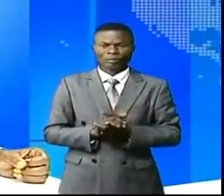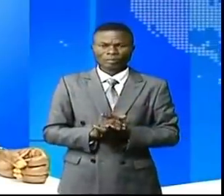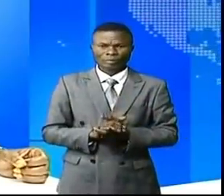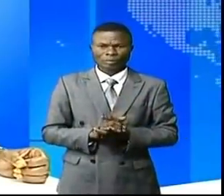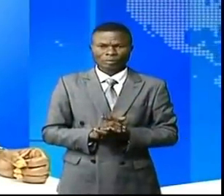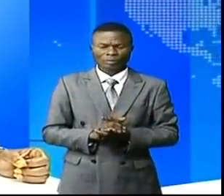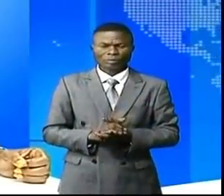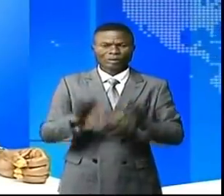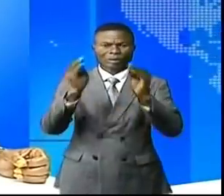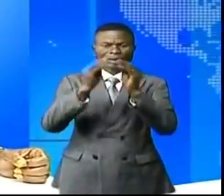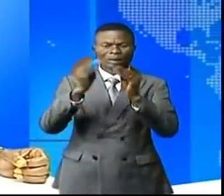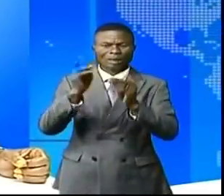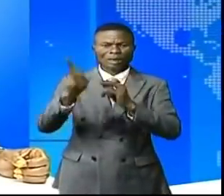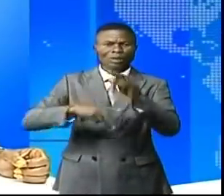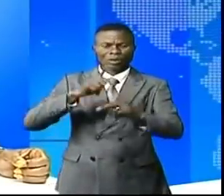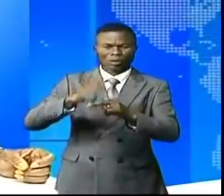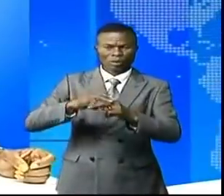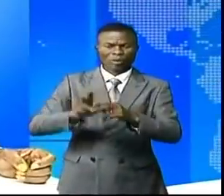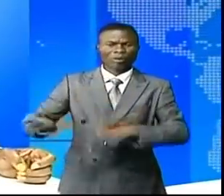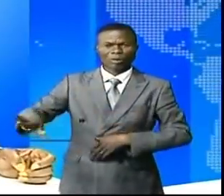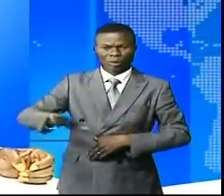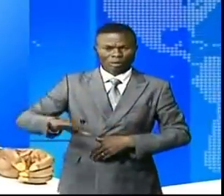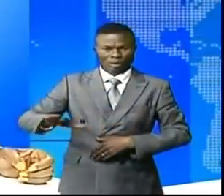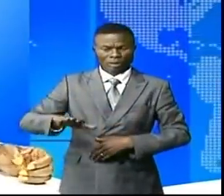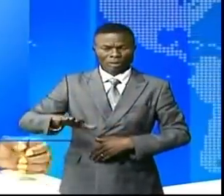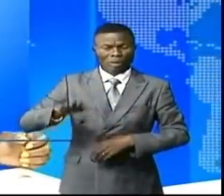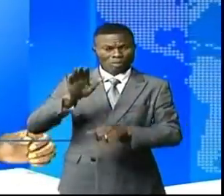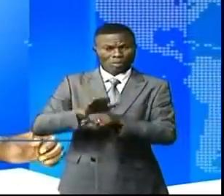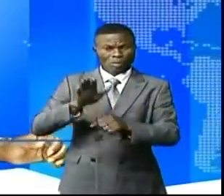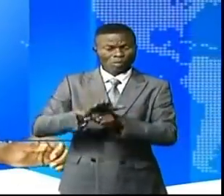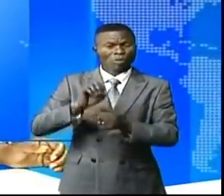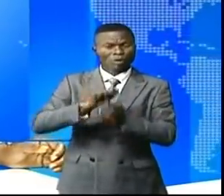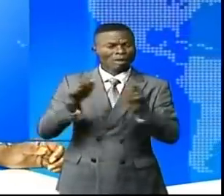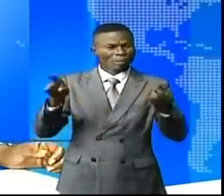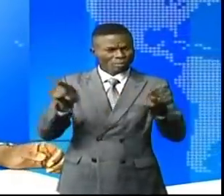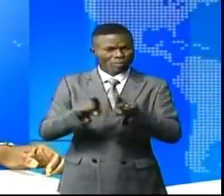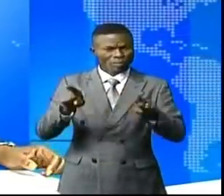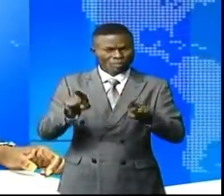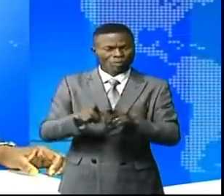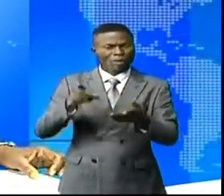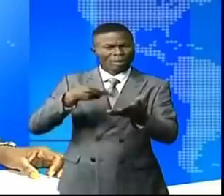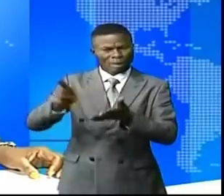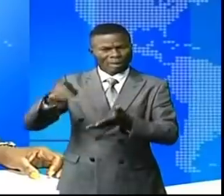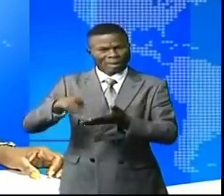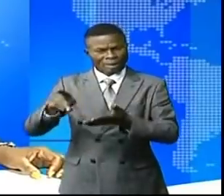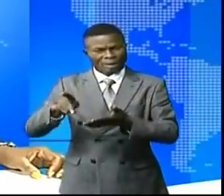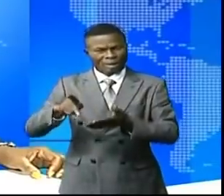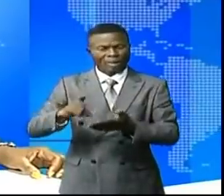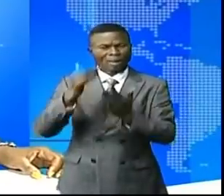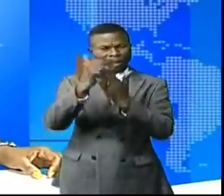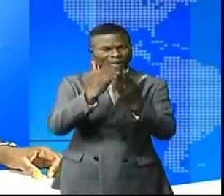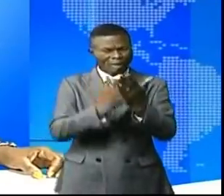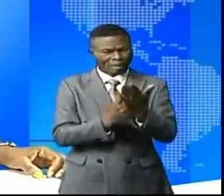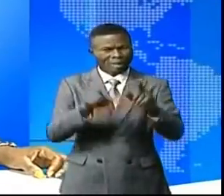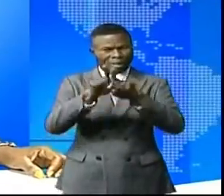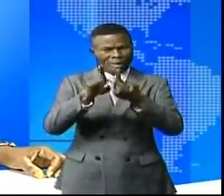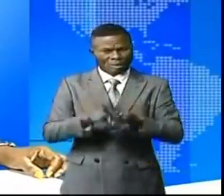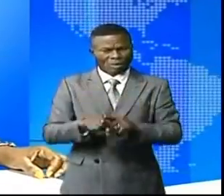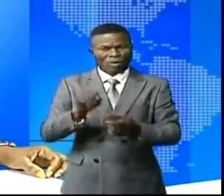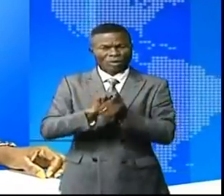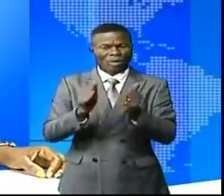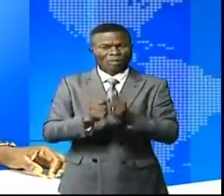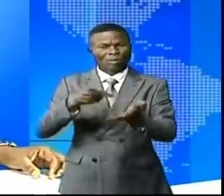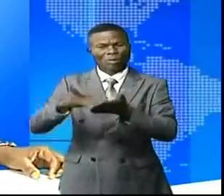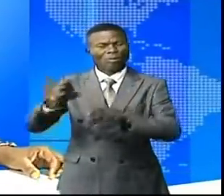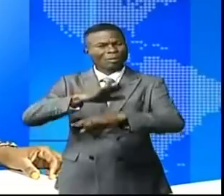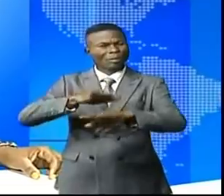Les assemblées provinciales du pays ont pour la plupart des problèmes liés avec la paie. Elles enregistrent même de retards